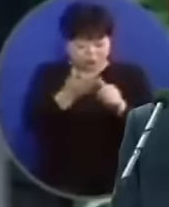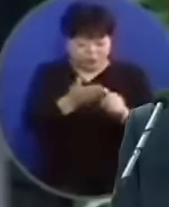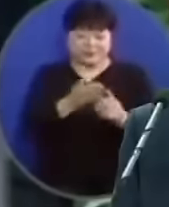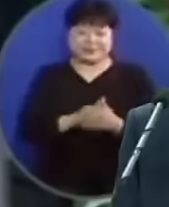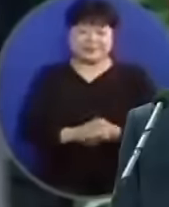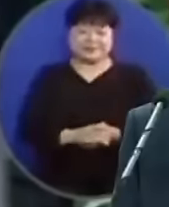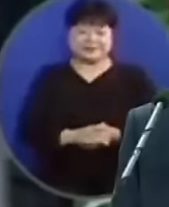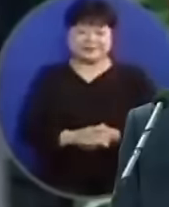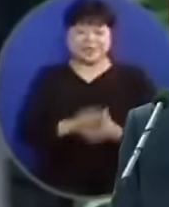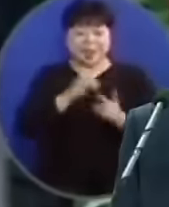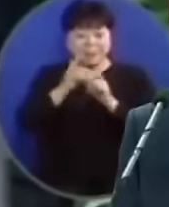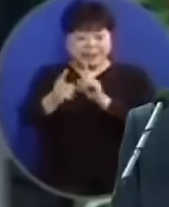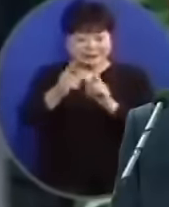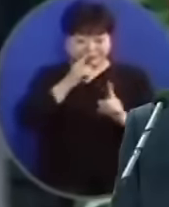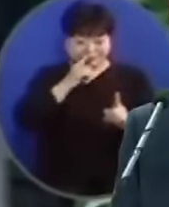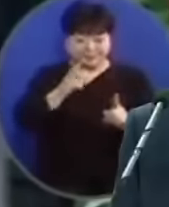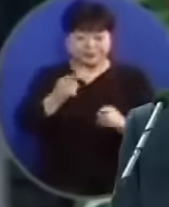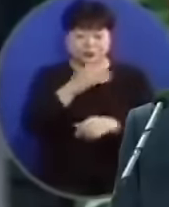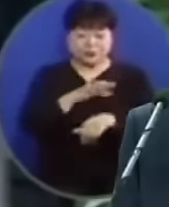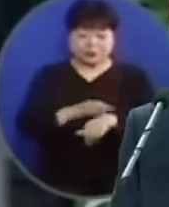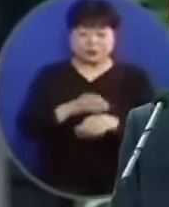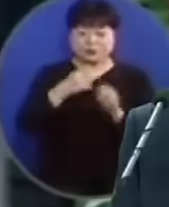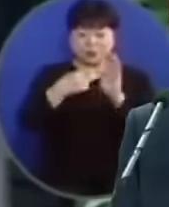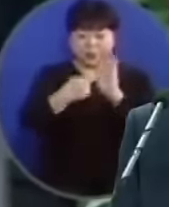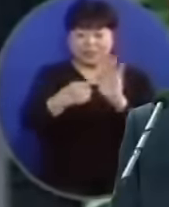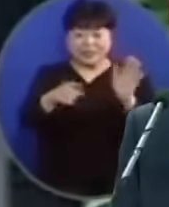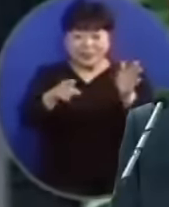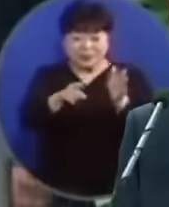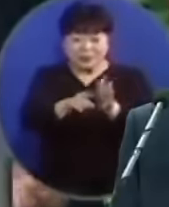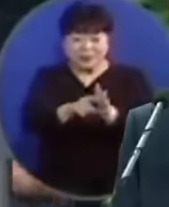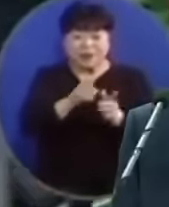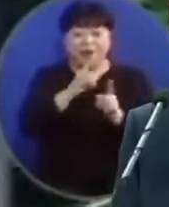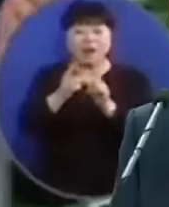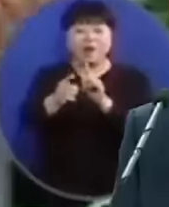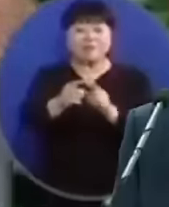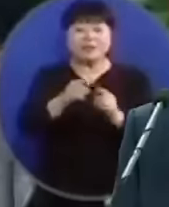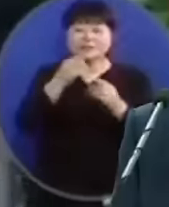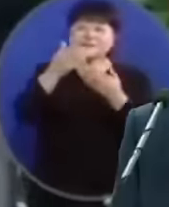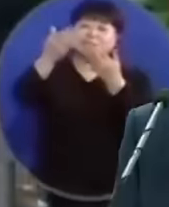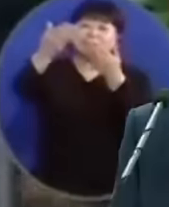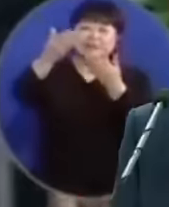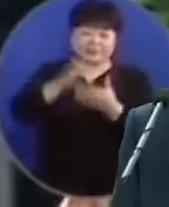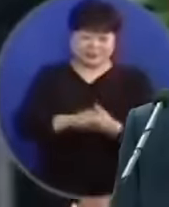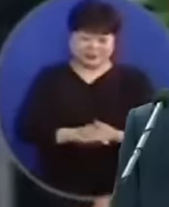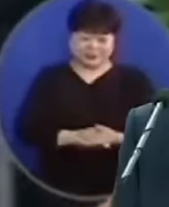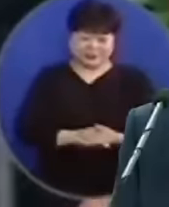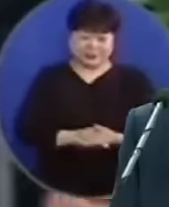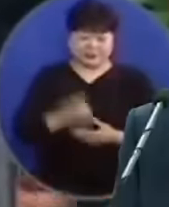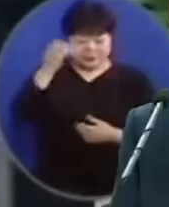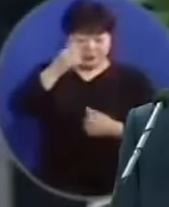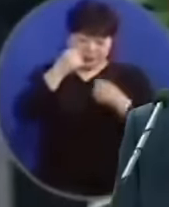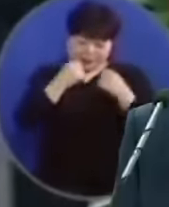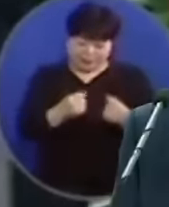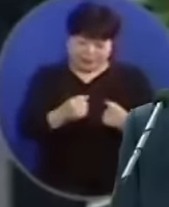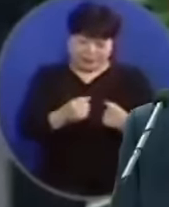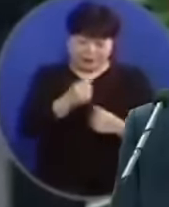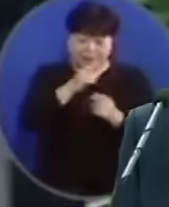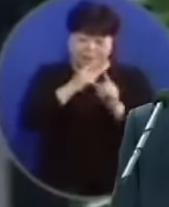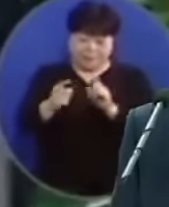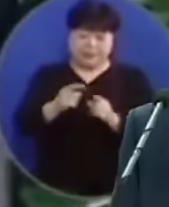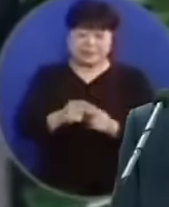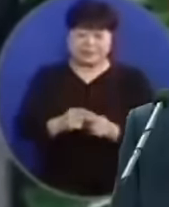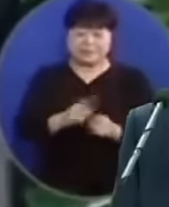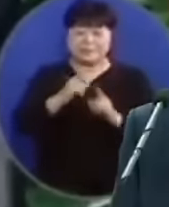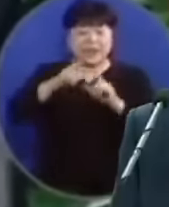것입니다. 말씀이 육신으로 나타나기 위해서는 말씀을 드려야지요. 성령은 이미 계신데 여러분이 하나님